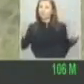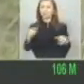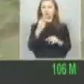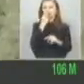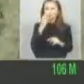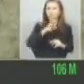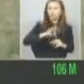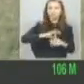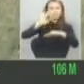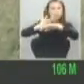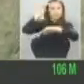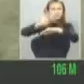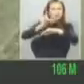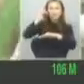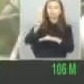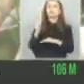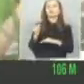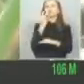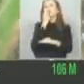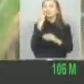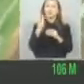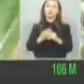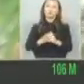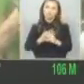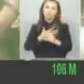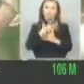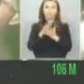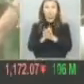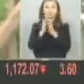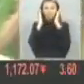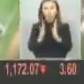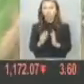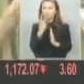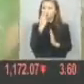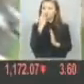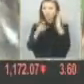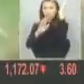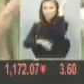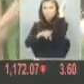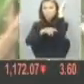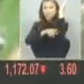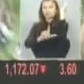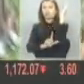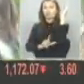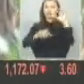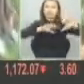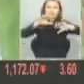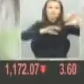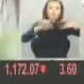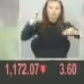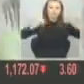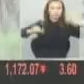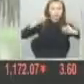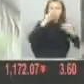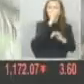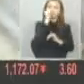มธรรมชาติและความน่าสนใจของนกหลายชนิดในจังหวัดพัทลุงก็กังวลว่าการจัดงานเมืองลุงโลกในเขตห้ามล่